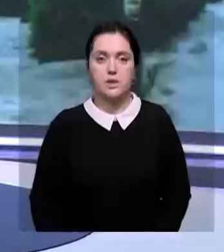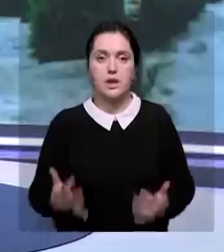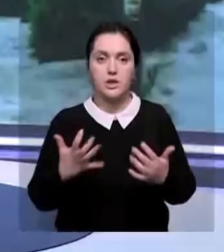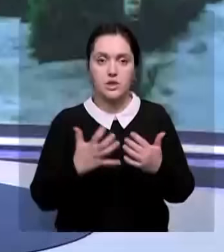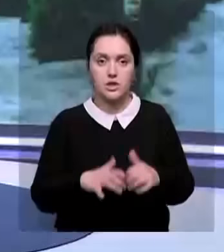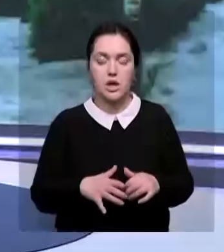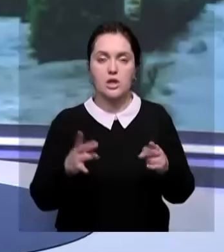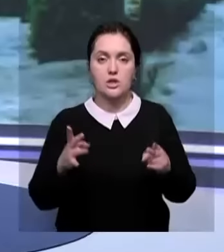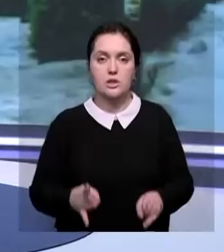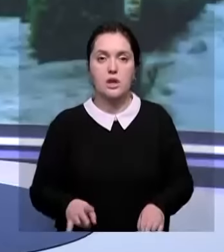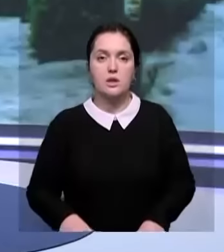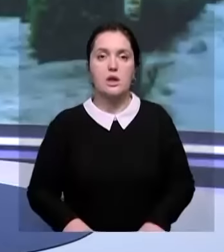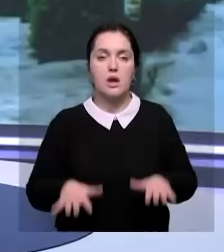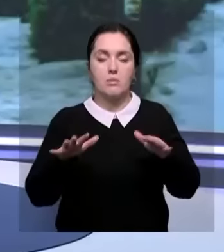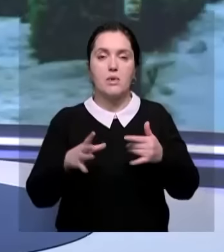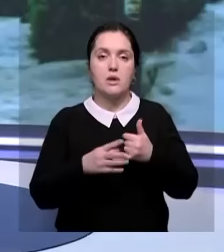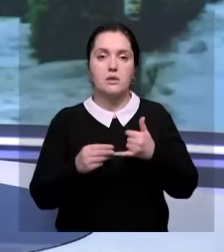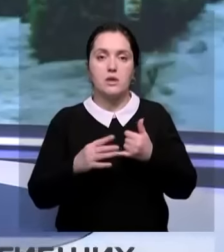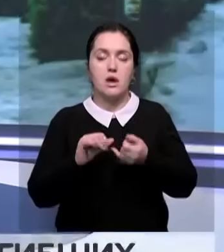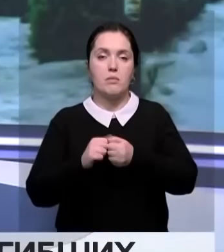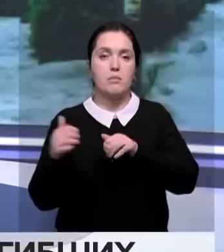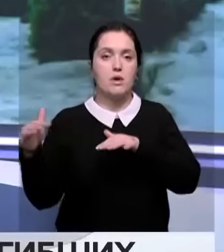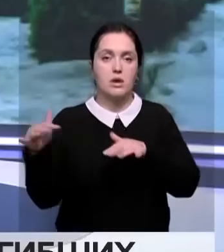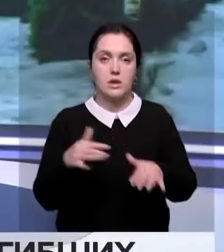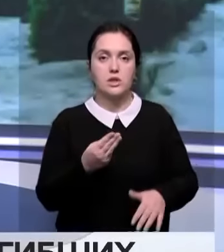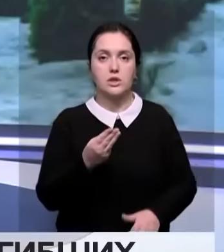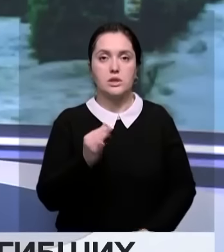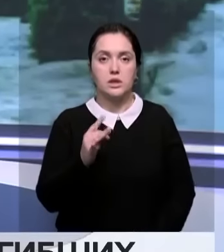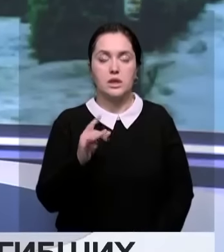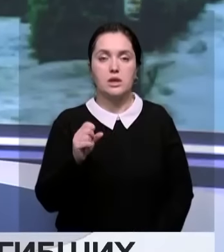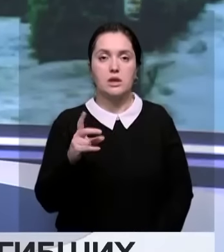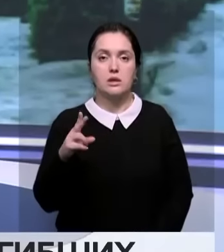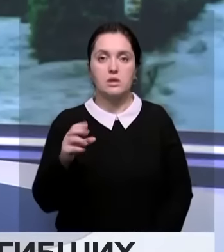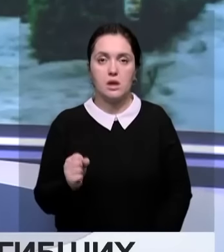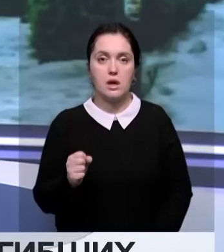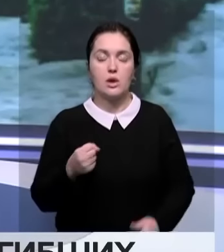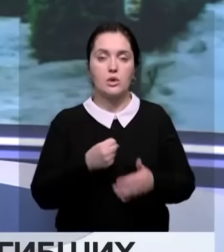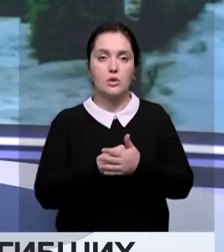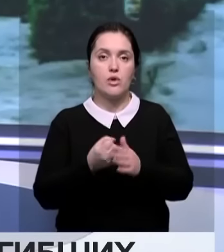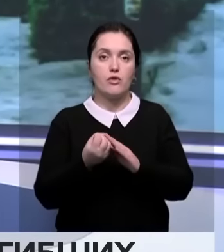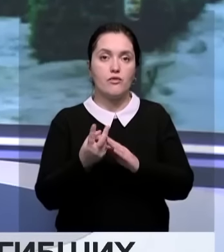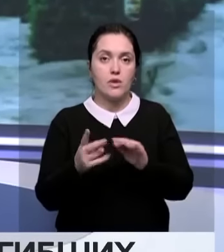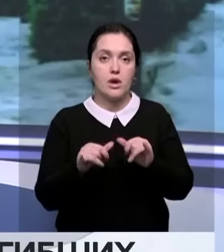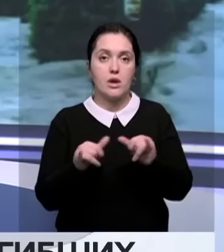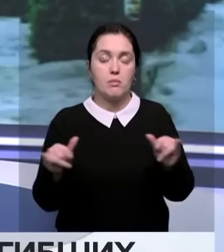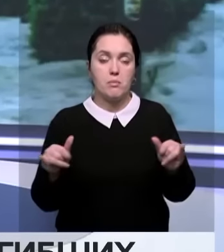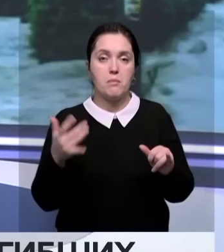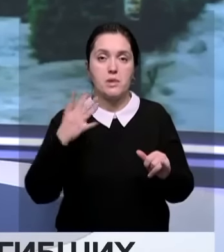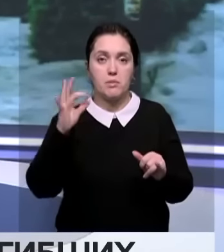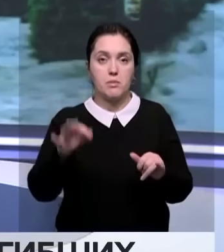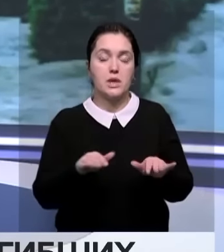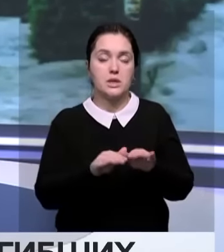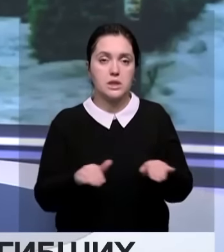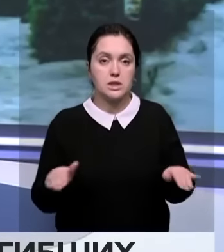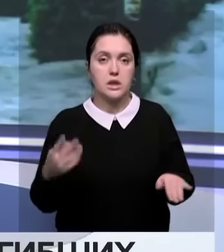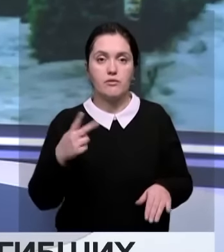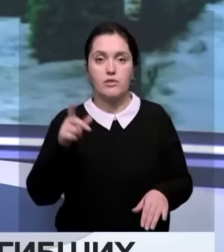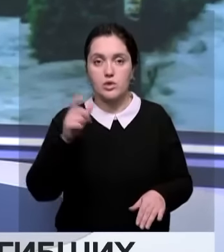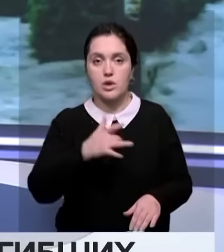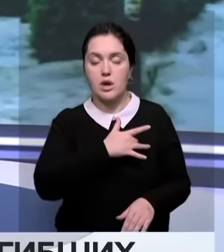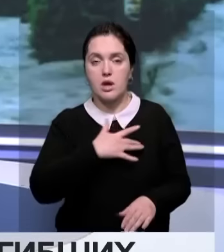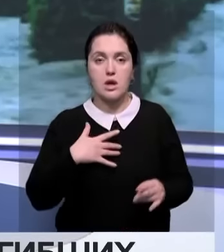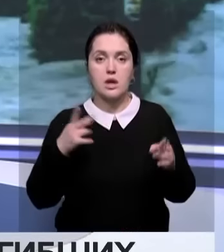Число жертв наводнений и оползней в центральной части Шри-Ланки возросло до 12. Половина из них – дети. Еще 20 человек получили